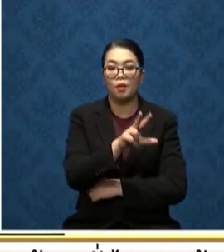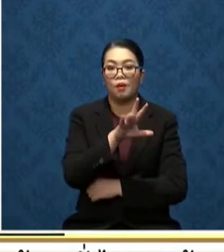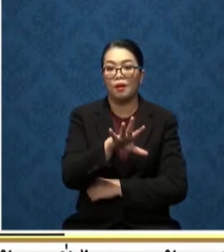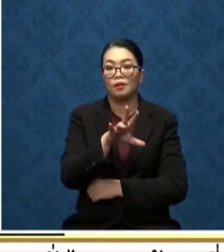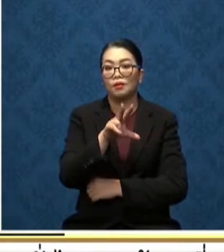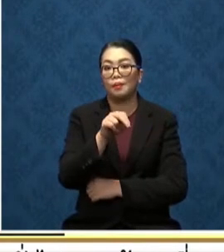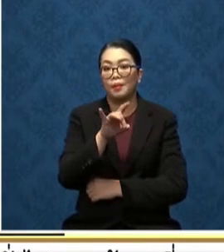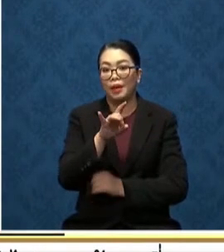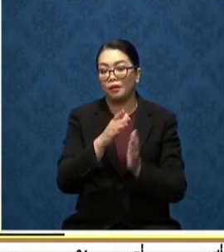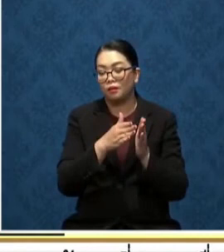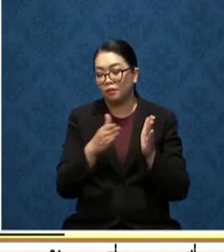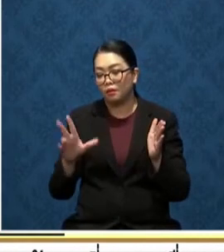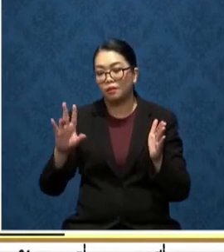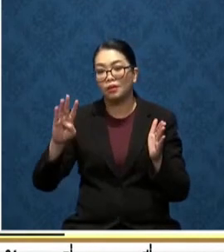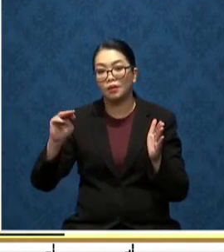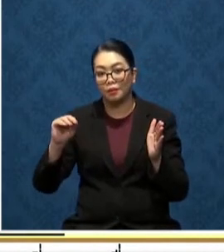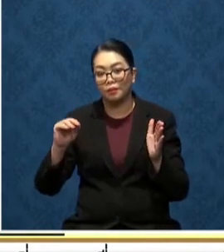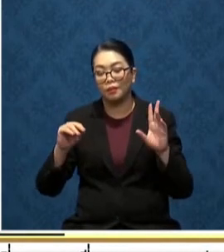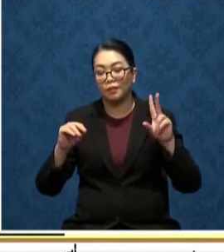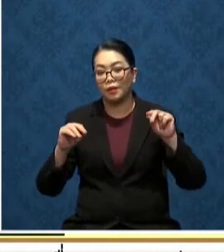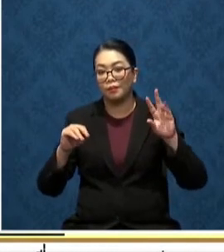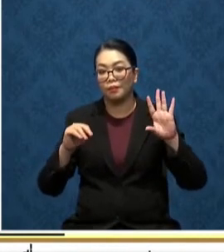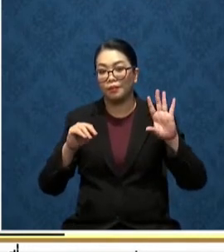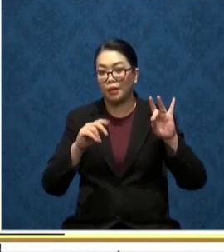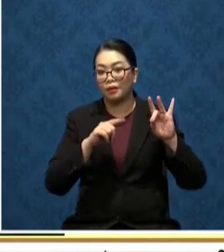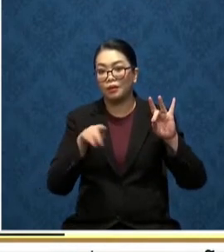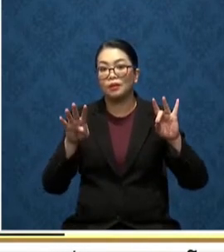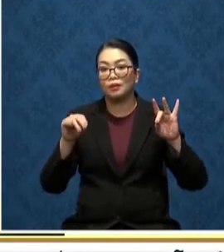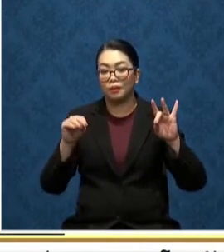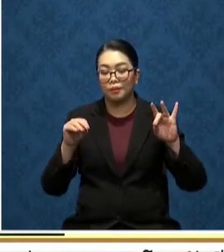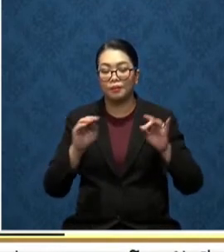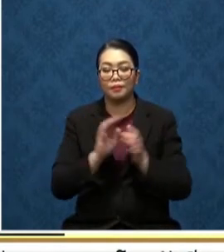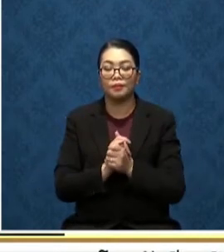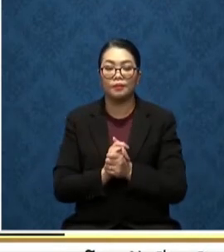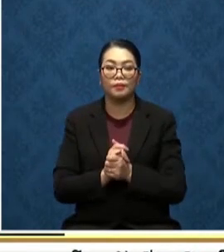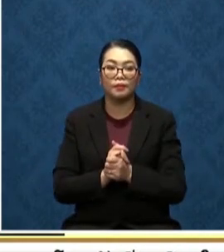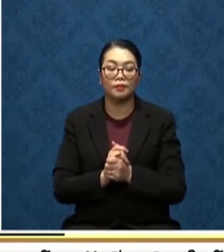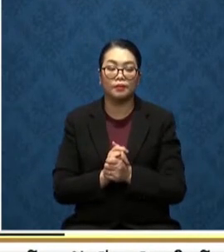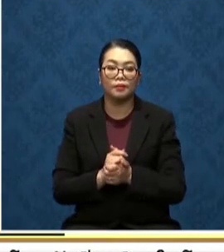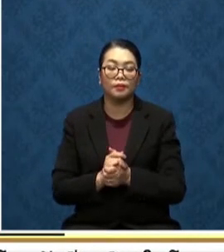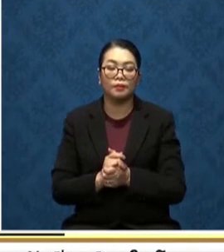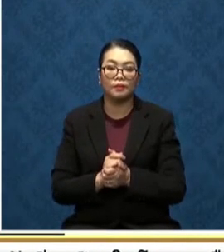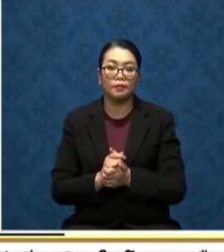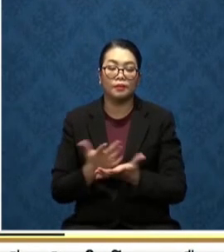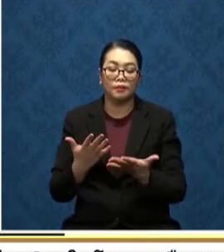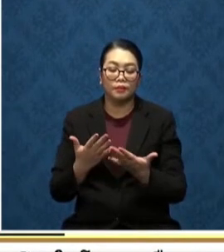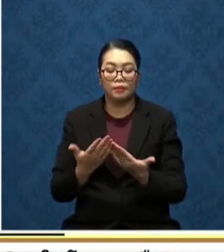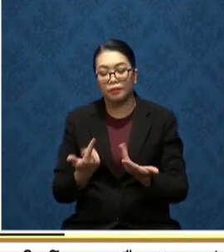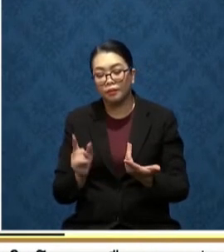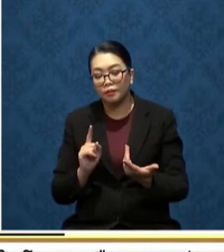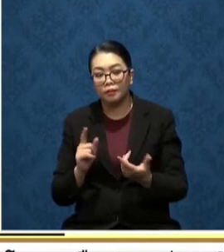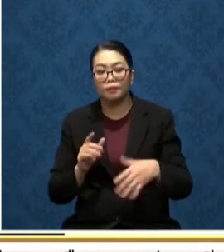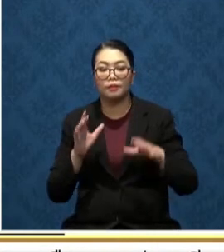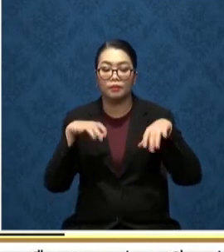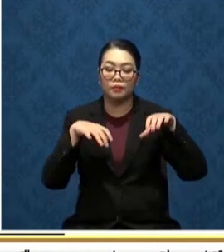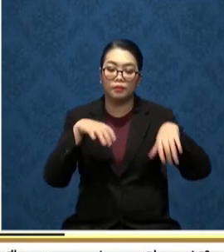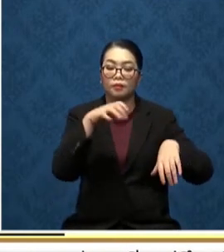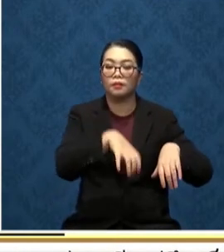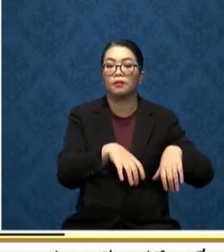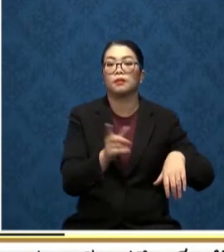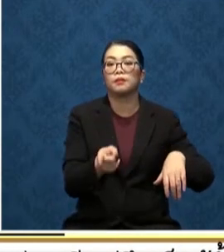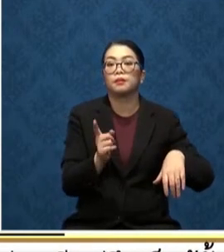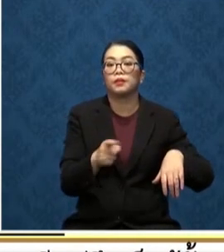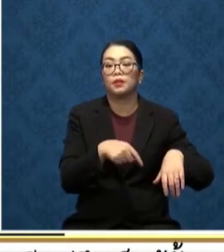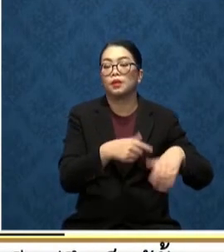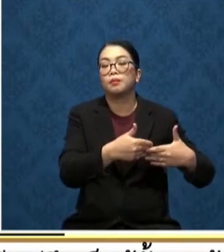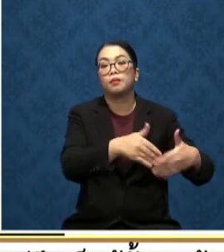ถึงปี 2540 นะครับเราก็ได้ปลอยตัวอารเดิมไว้